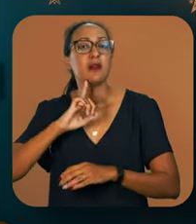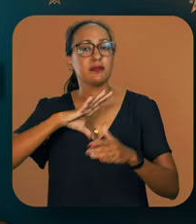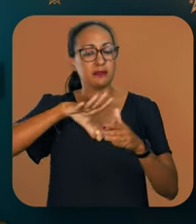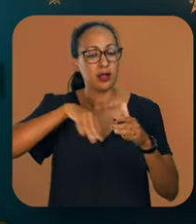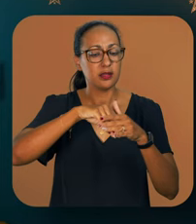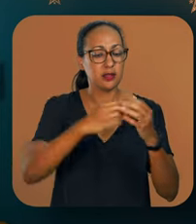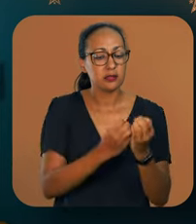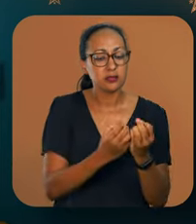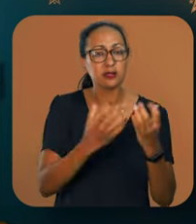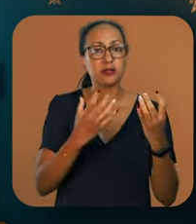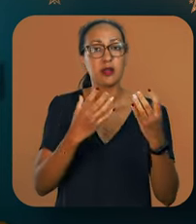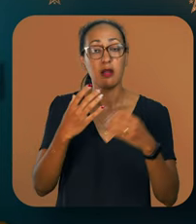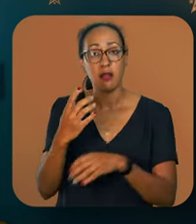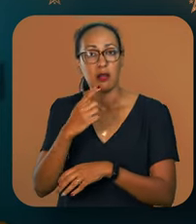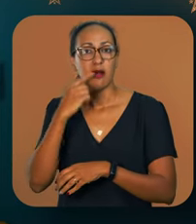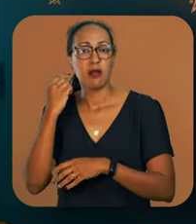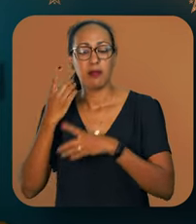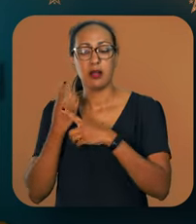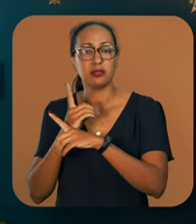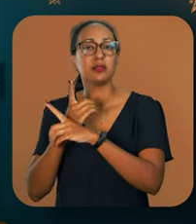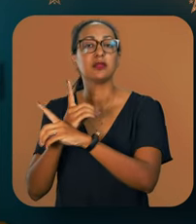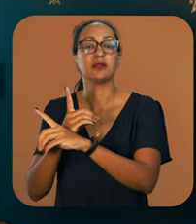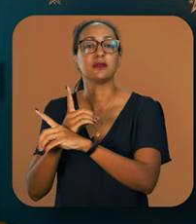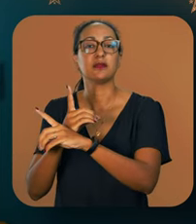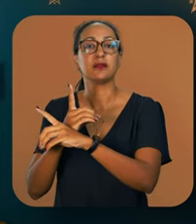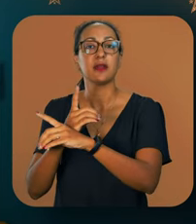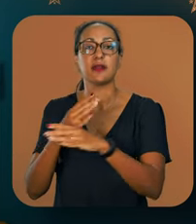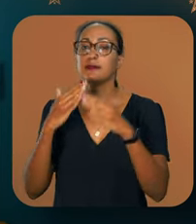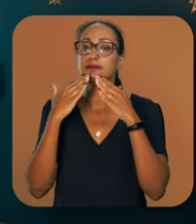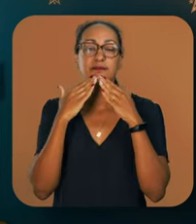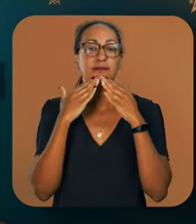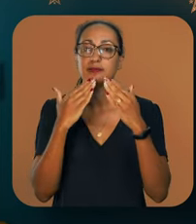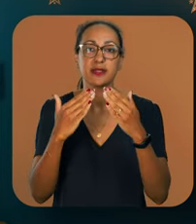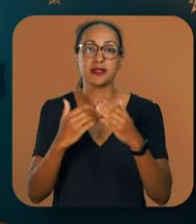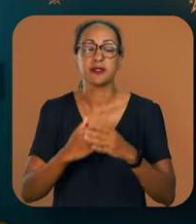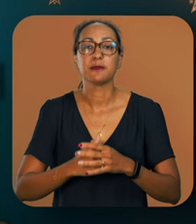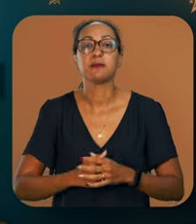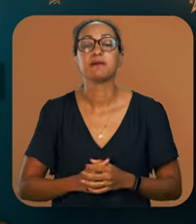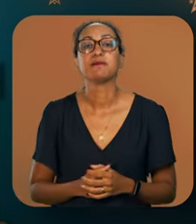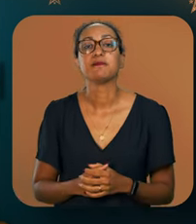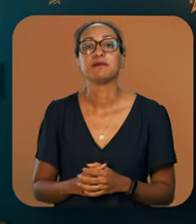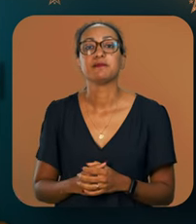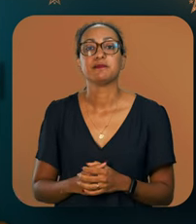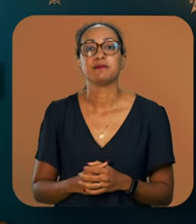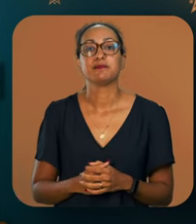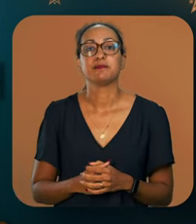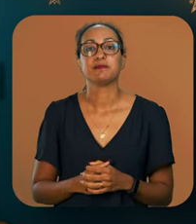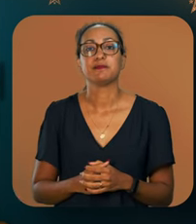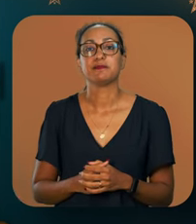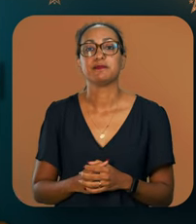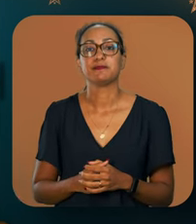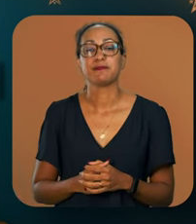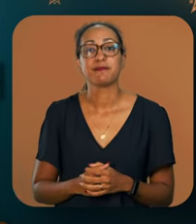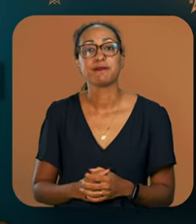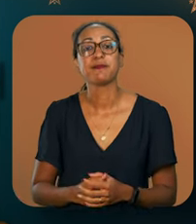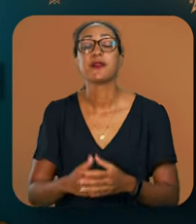développement ou des hommes qui l'ont défendu notre gratitude est immense je souhaite